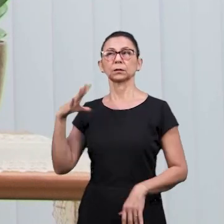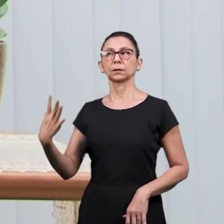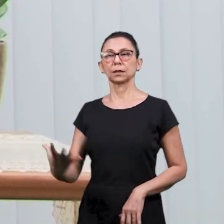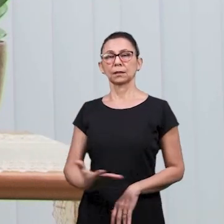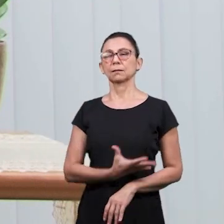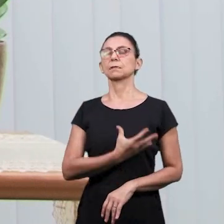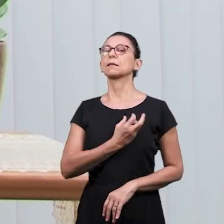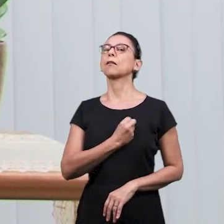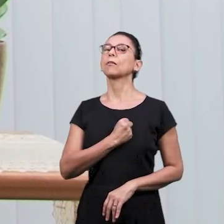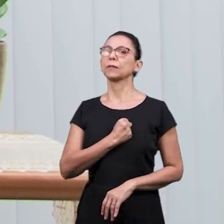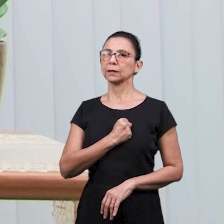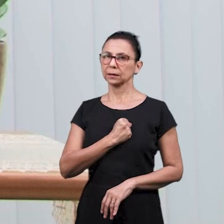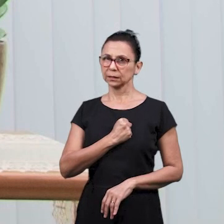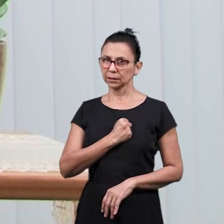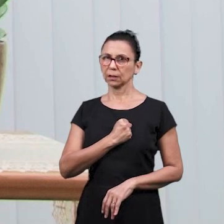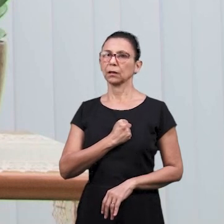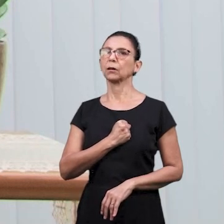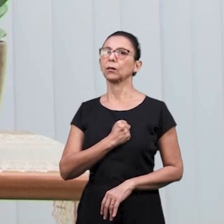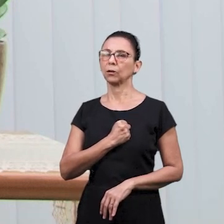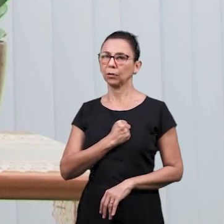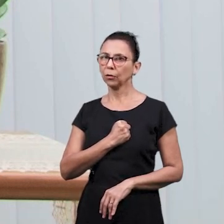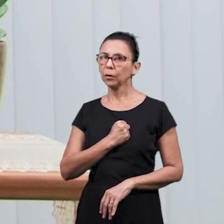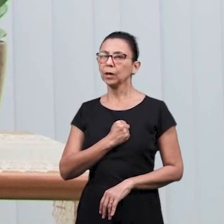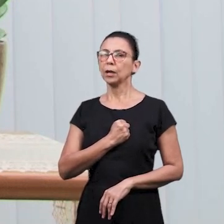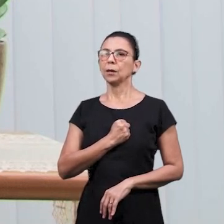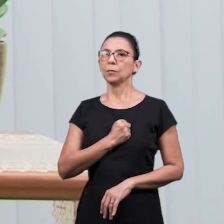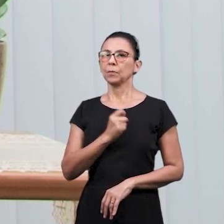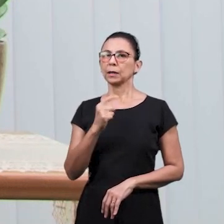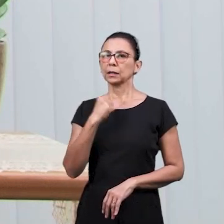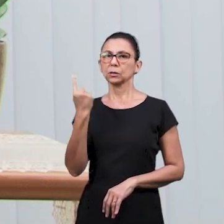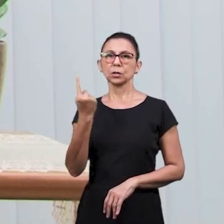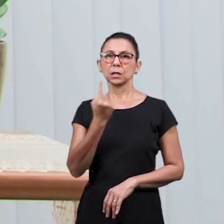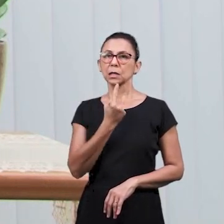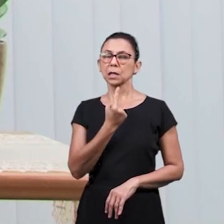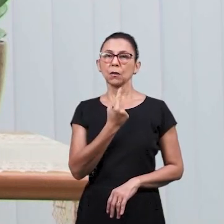Он установил это, чтобы мы могли